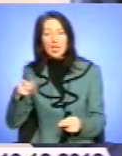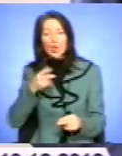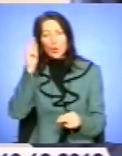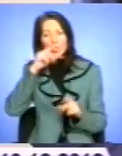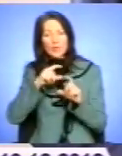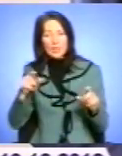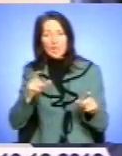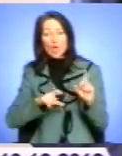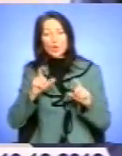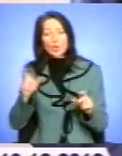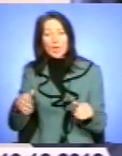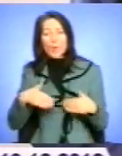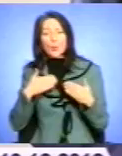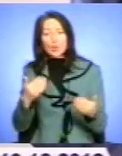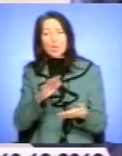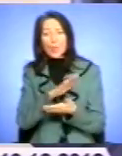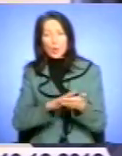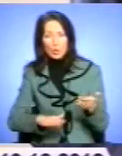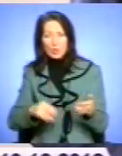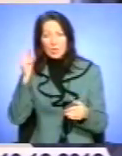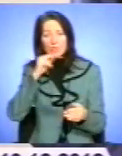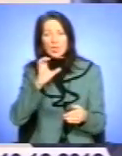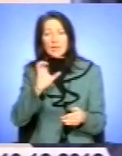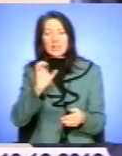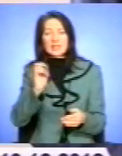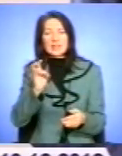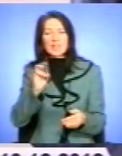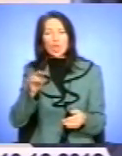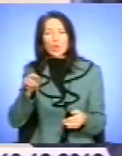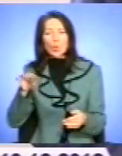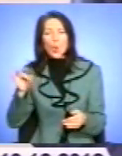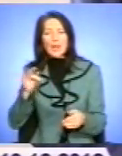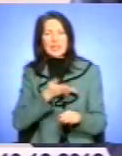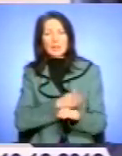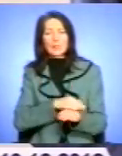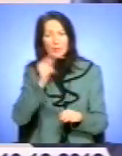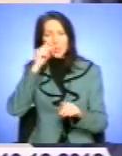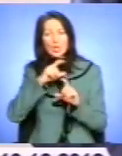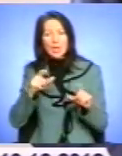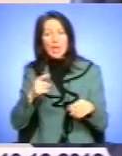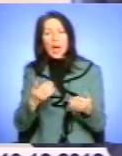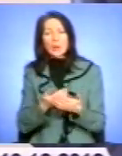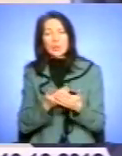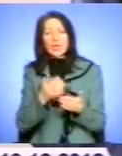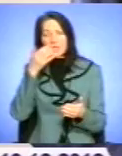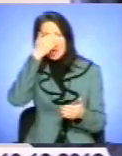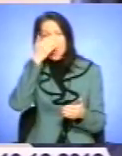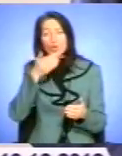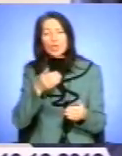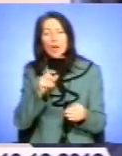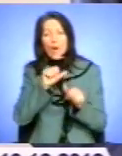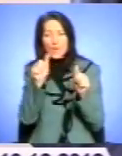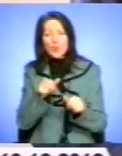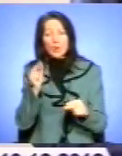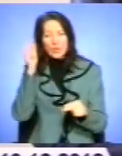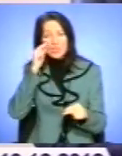продовжити навчання в Свято-Кшиській політехніці, або навіть і на заочній формі вчитися одночасно в 2 університетах,